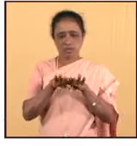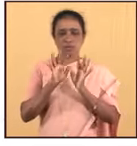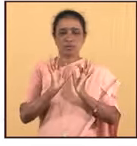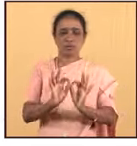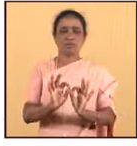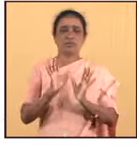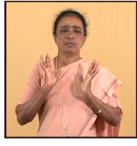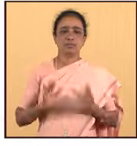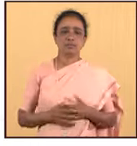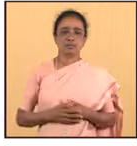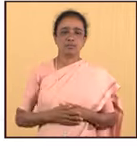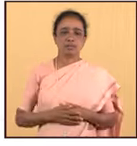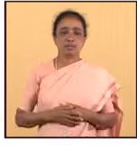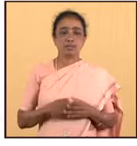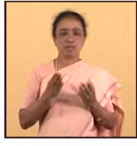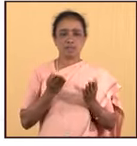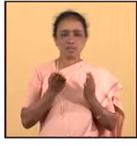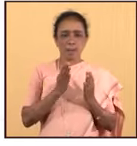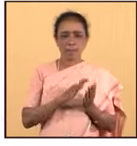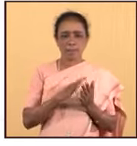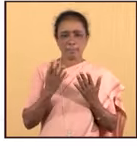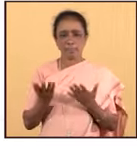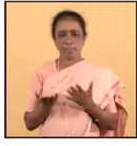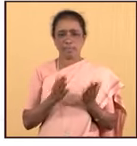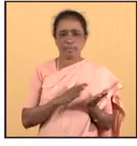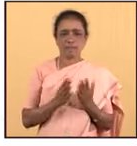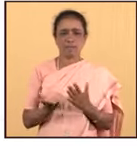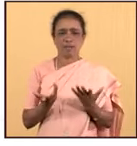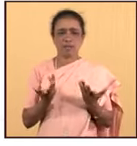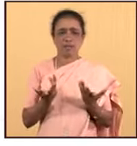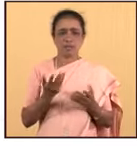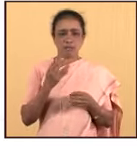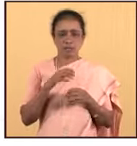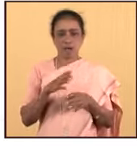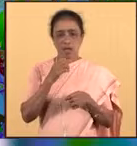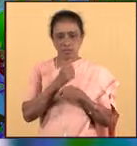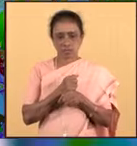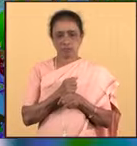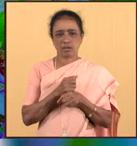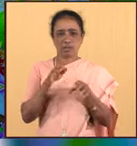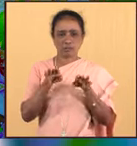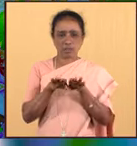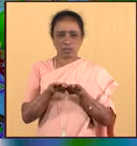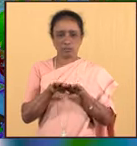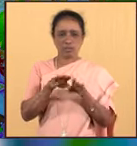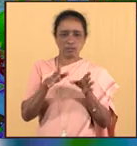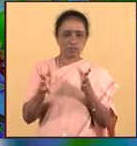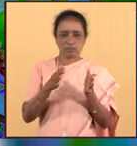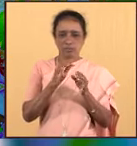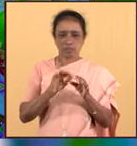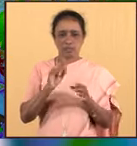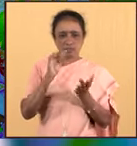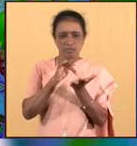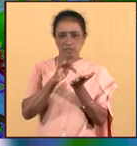சமத்துவ கொள்கையை என்னது கொண்டுள்ளது. இப்ப சமய சார்பின்மை என்பது பார்த்தோம்னா, அரசையும் மதத்தையும்